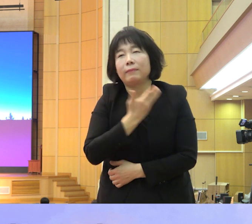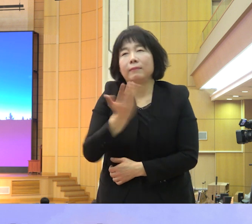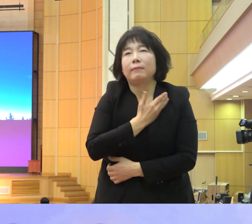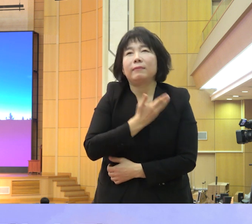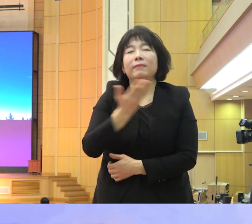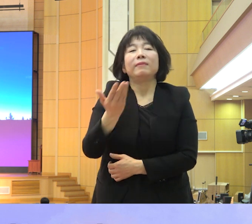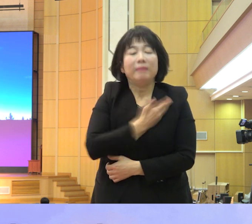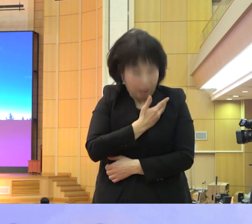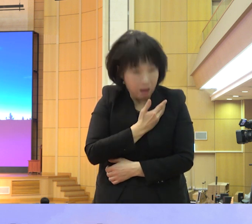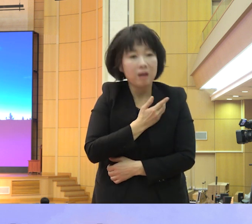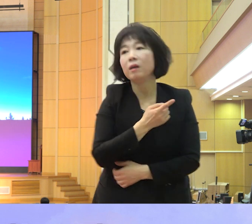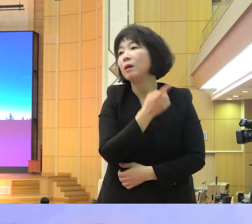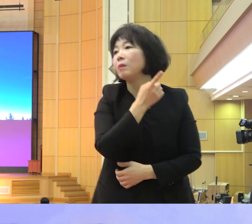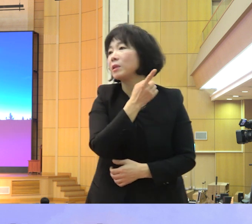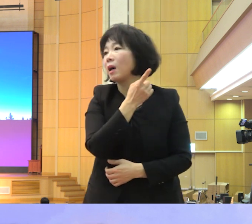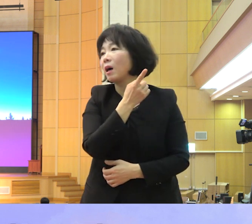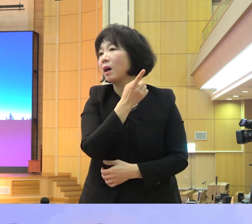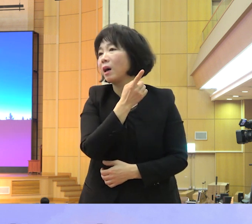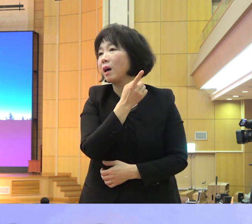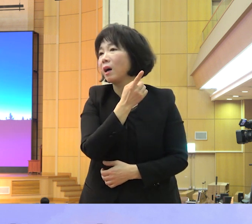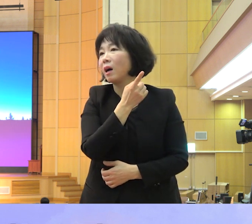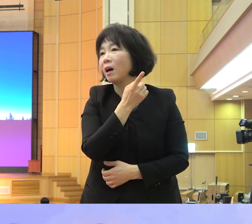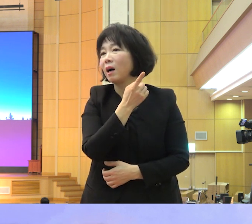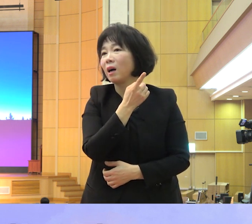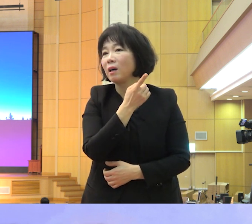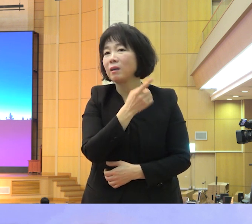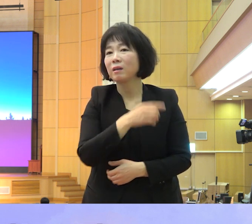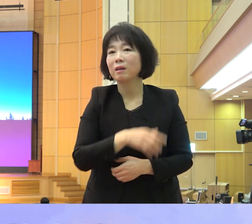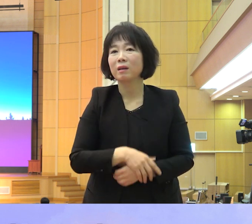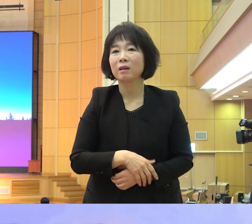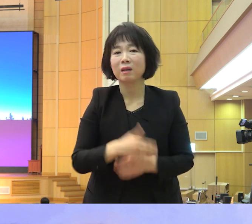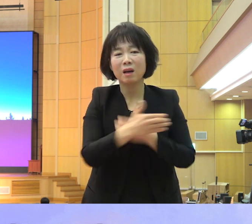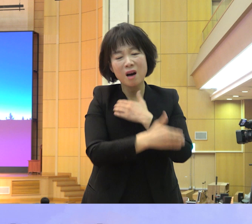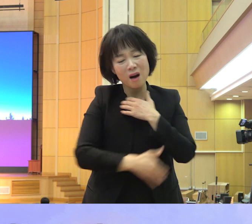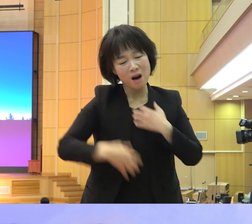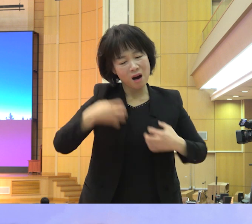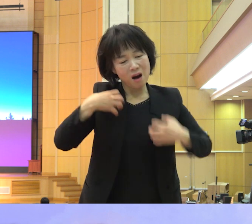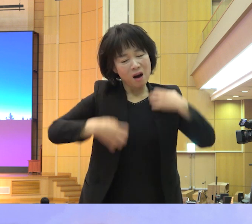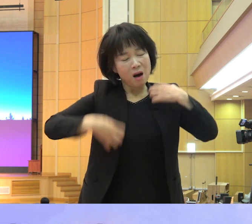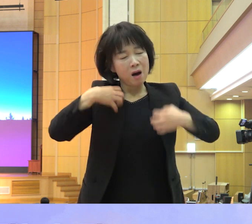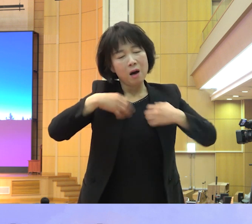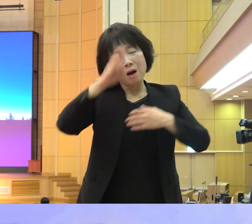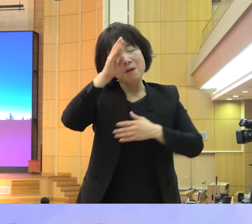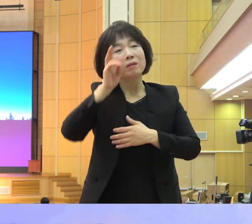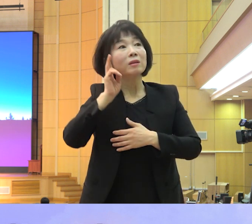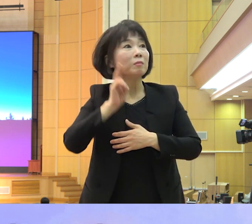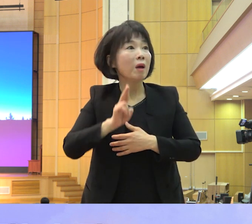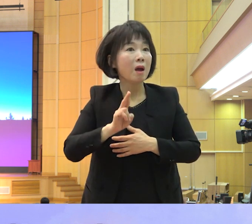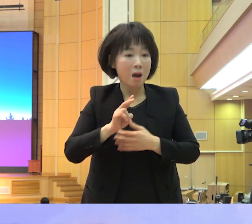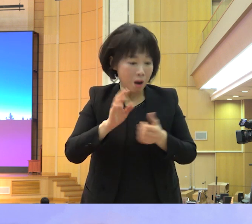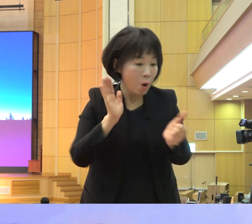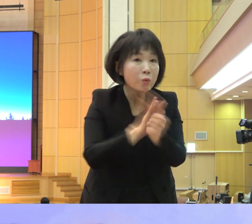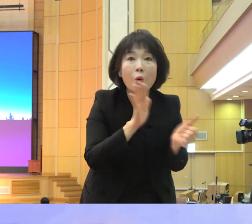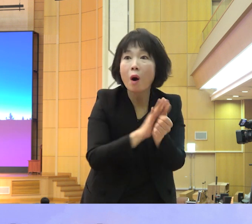여러분, 그 정도 병들면 옆에서 누가 보호해 줄 사람이 있어야 되잖아요.